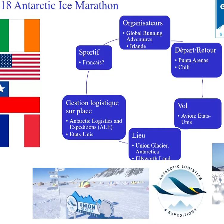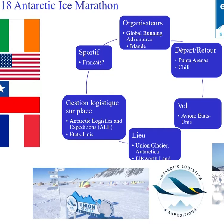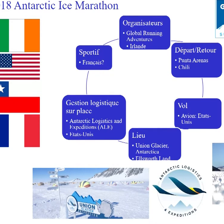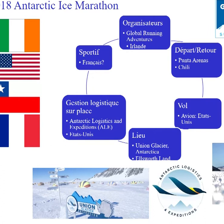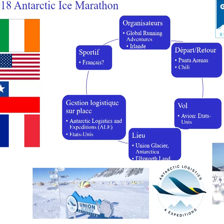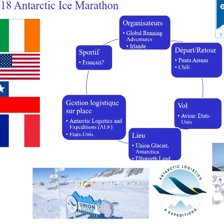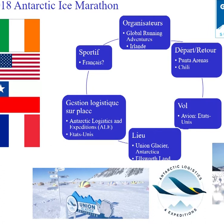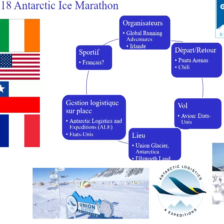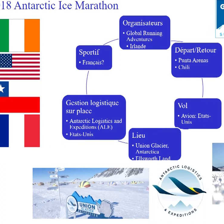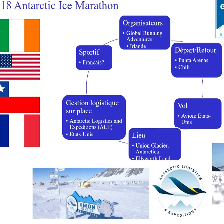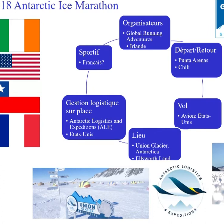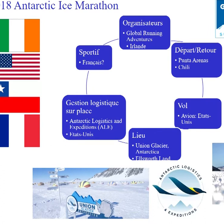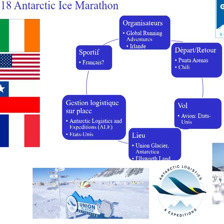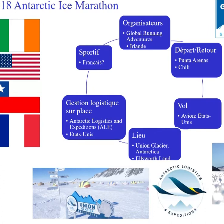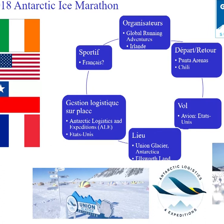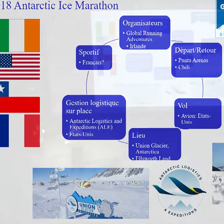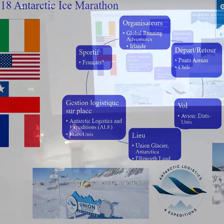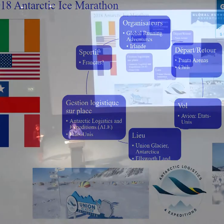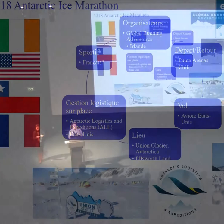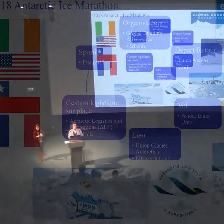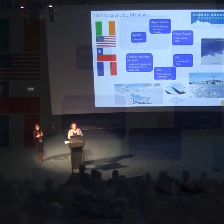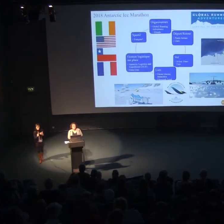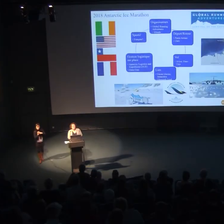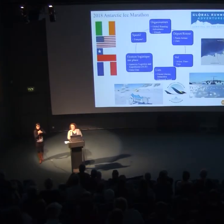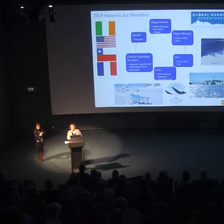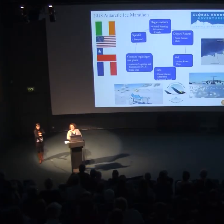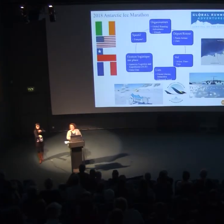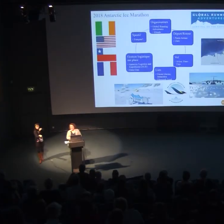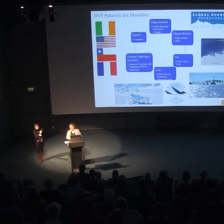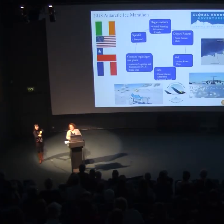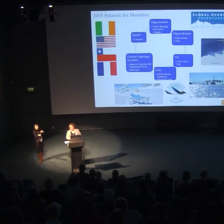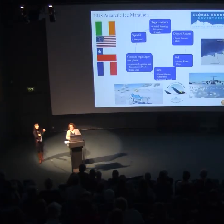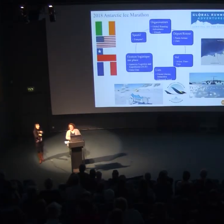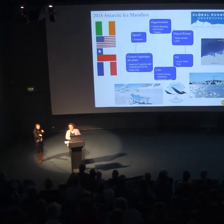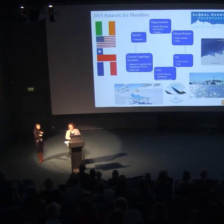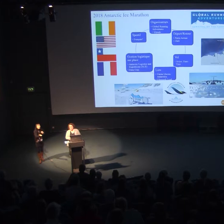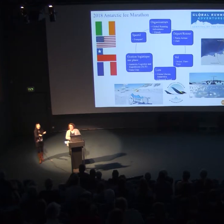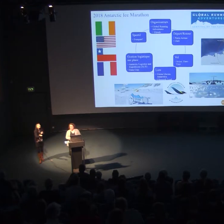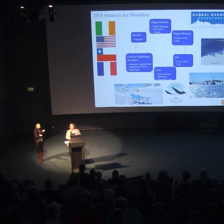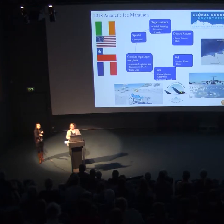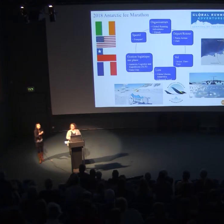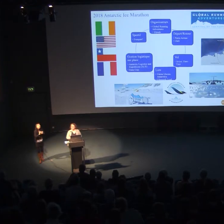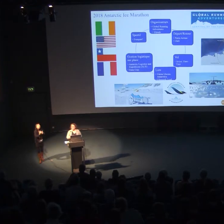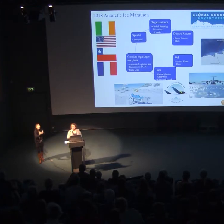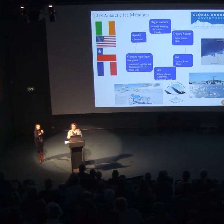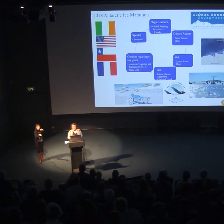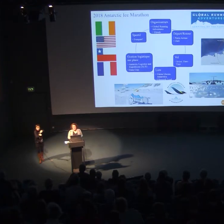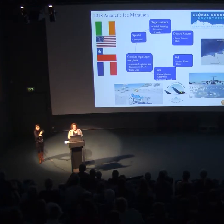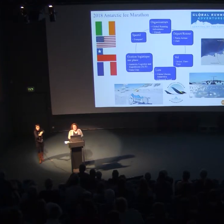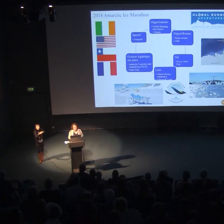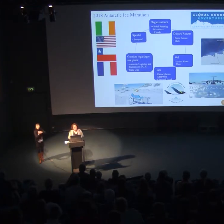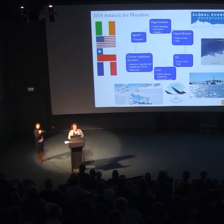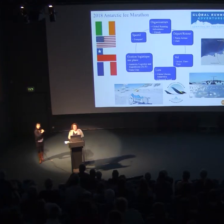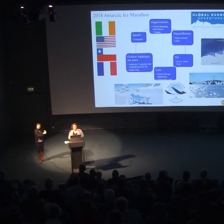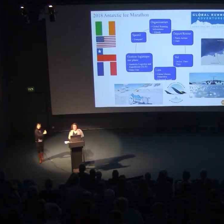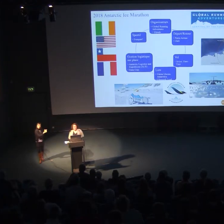envisager suivant le lieu sur lequel a lieu l'activité suivant la nationalité